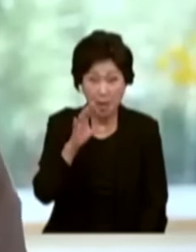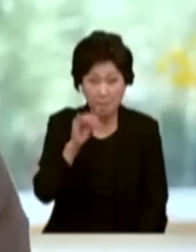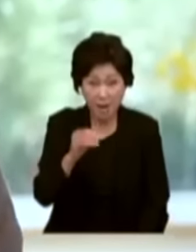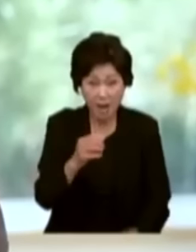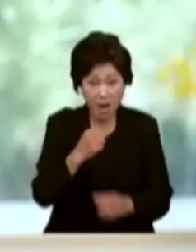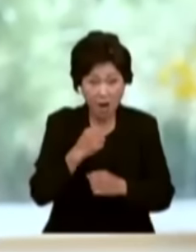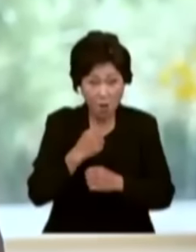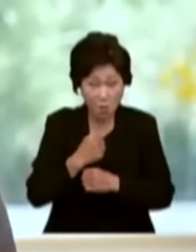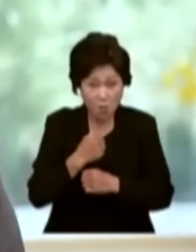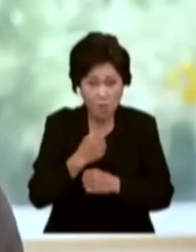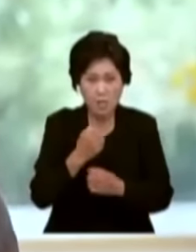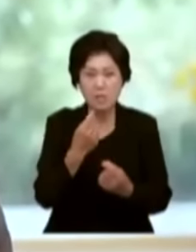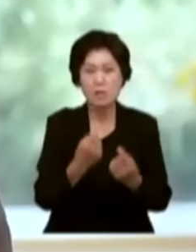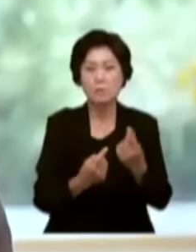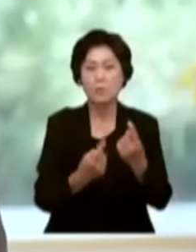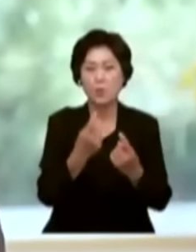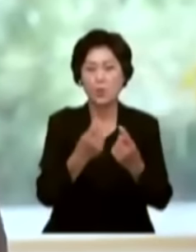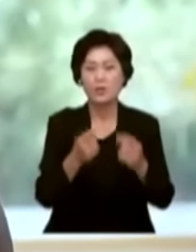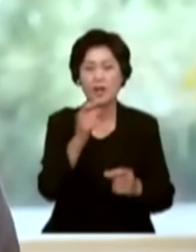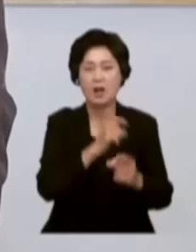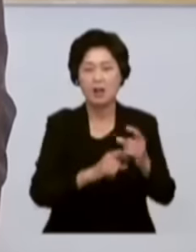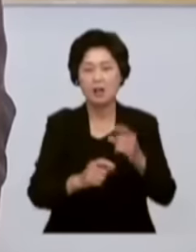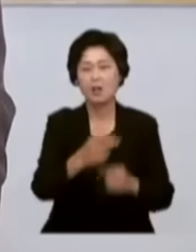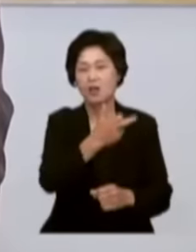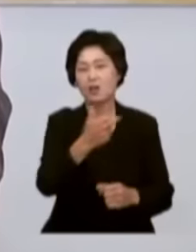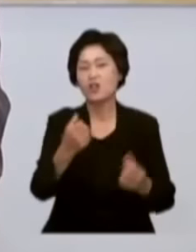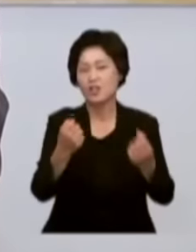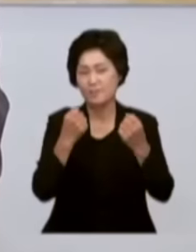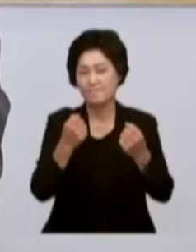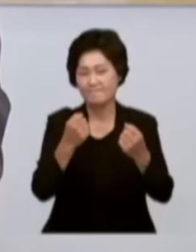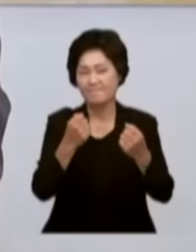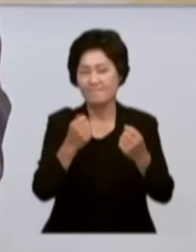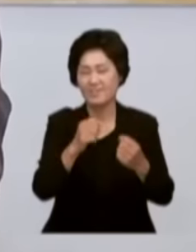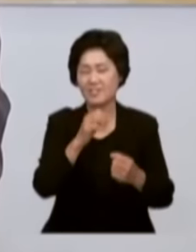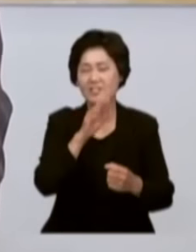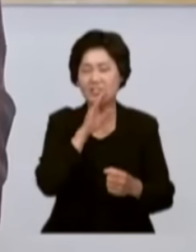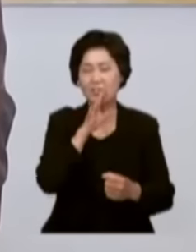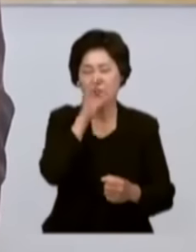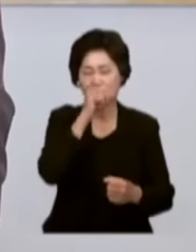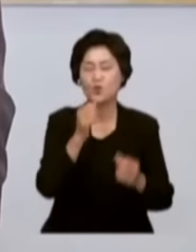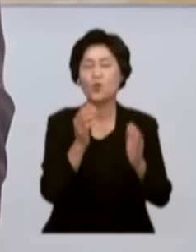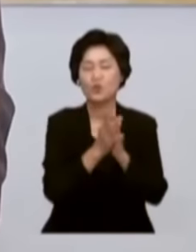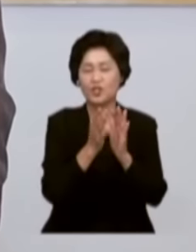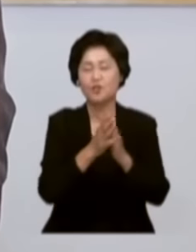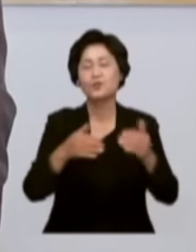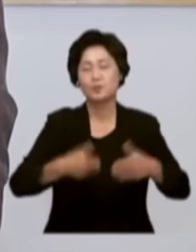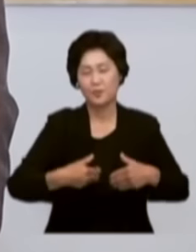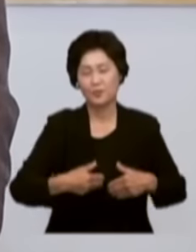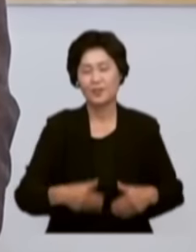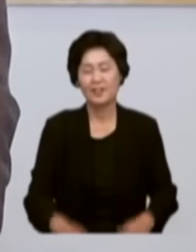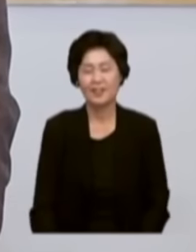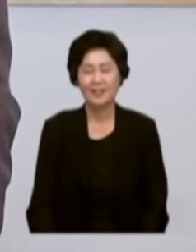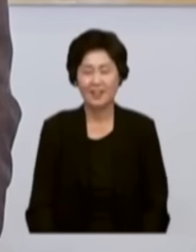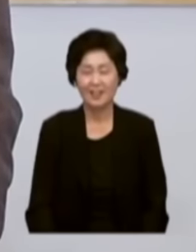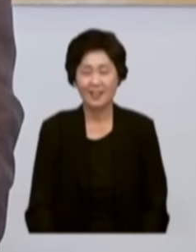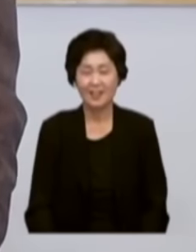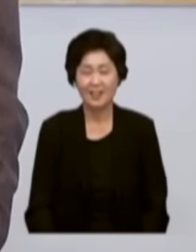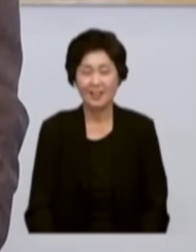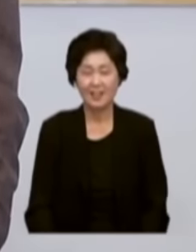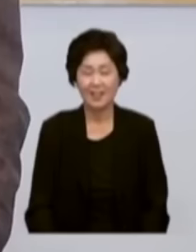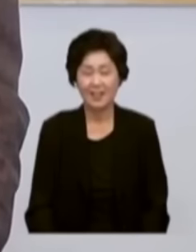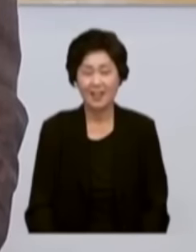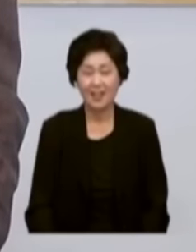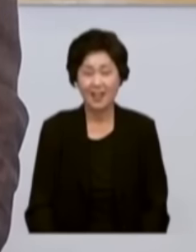것보다 그렇죠. 더 큰 힘이 되는 거라고요. 아니 근데 이게 사실은 이렇게 정말. 앞에 계시면 친구 사이기 때문에